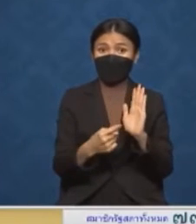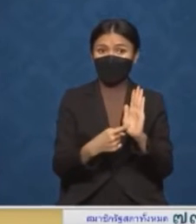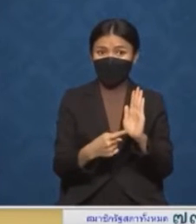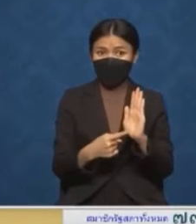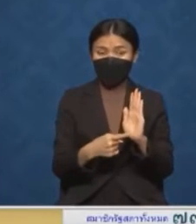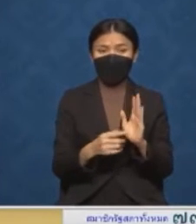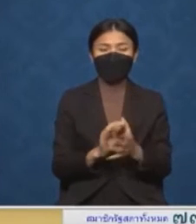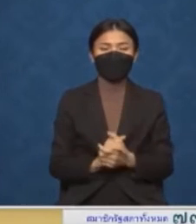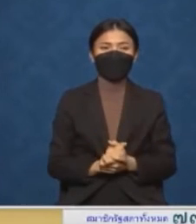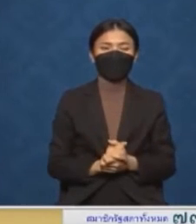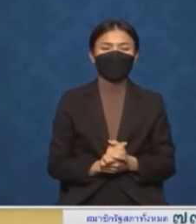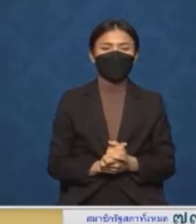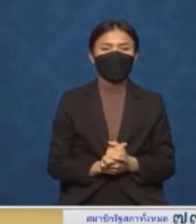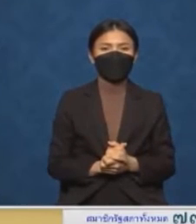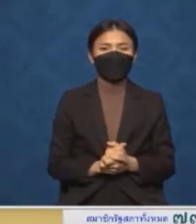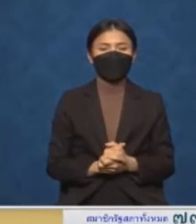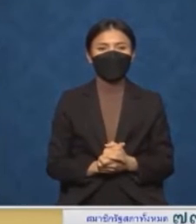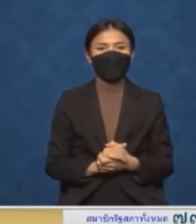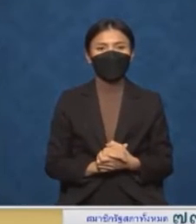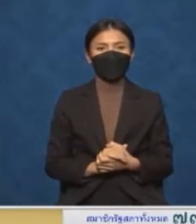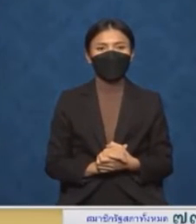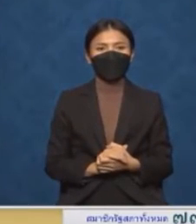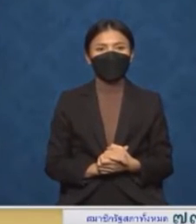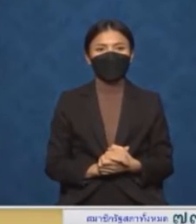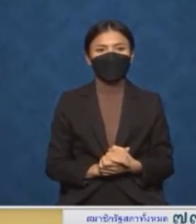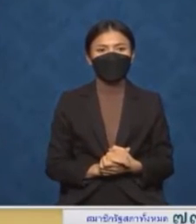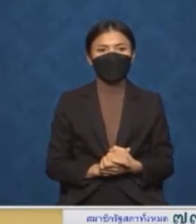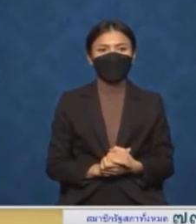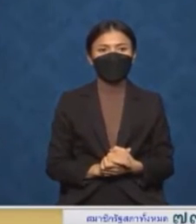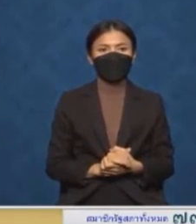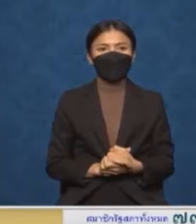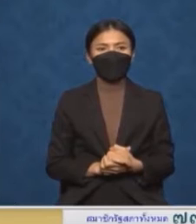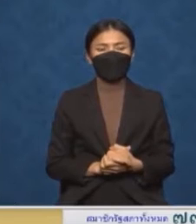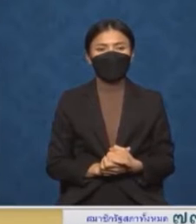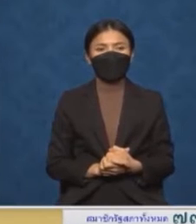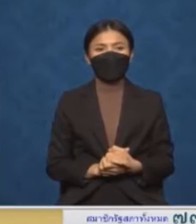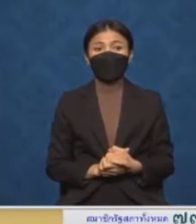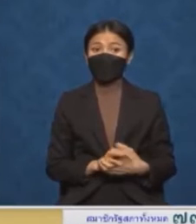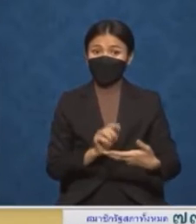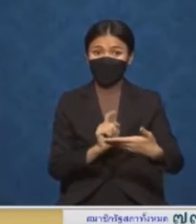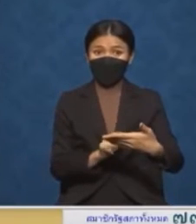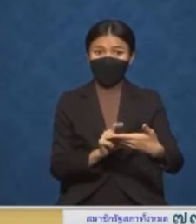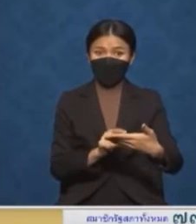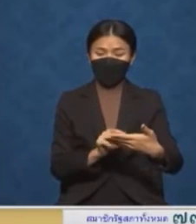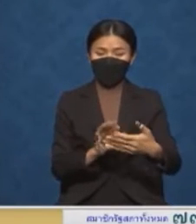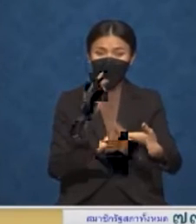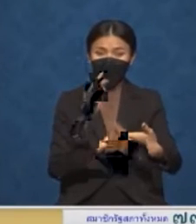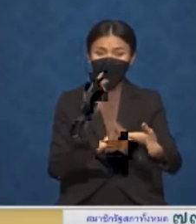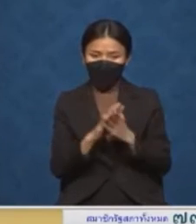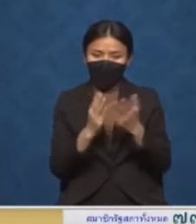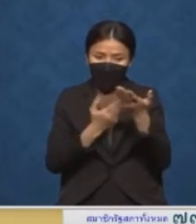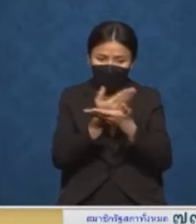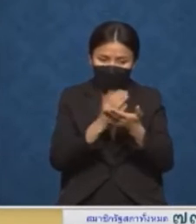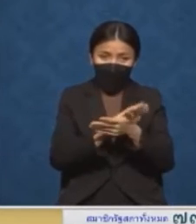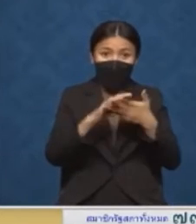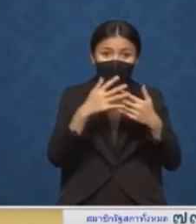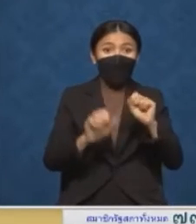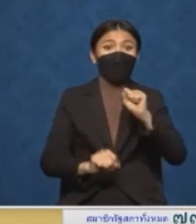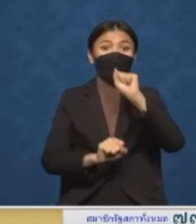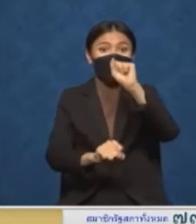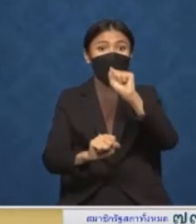ไอ้ตัวร่างพระราชบัญญัติว่าเรื่องยาเสพติดให้โทษฉบับที่พ.ศ.เนี่ยมันจะมีการพิจารณาเสร็จแล้วก็ตราเป็นกฎหมาย